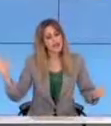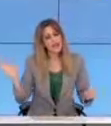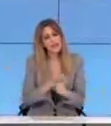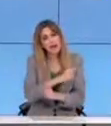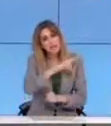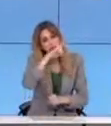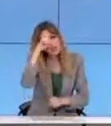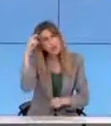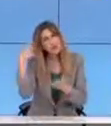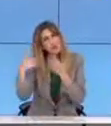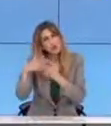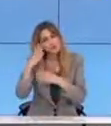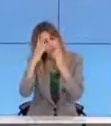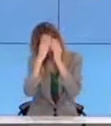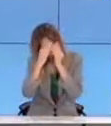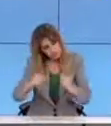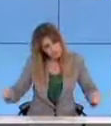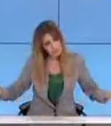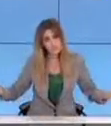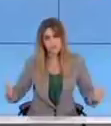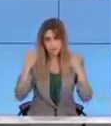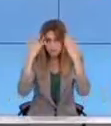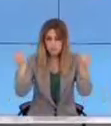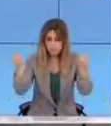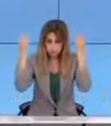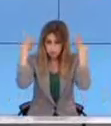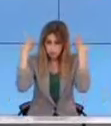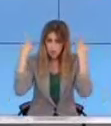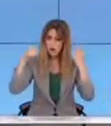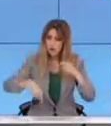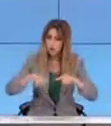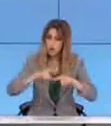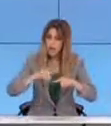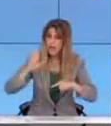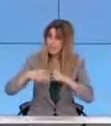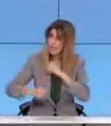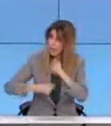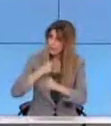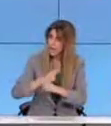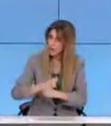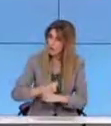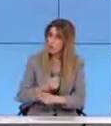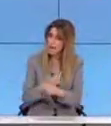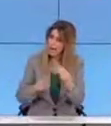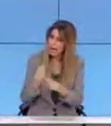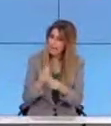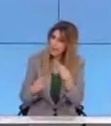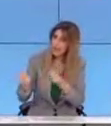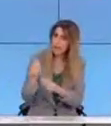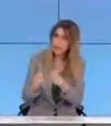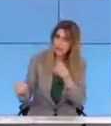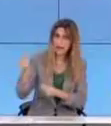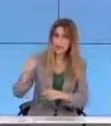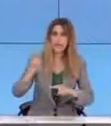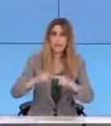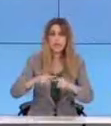Ελλάδα αλλάζει καθημερινά τα τελευταία χρόνια προς το καλύτερο. Η Ελλάδα μπορεί και πρέπει να προχωρήσει